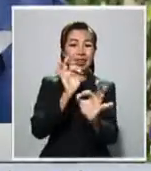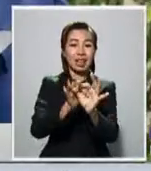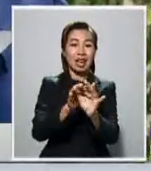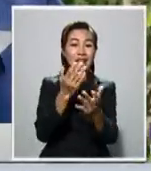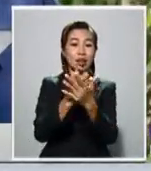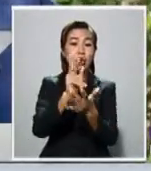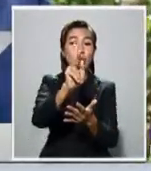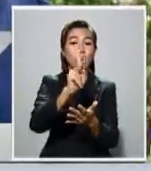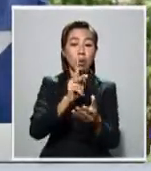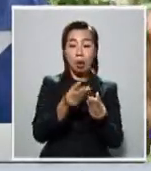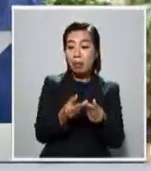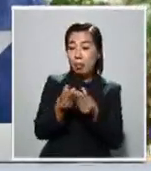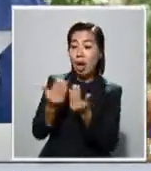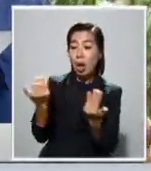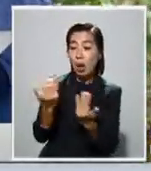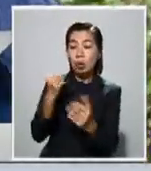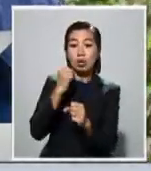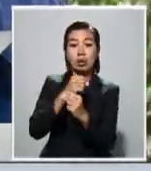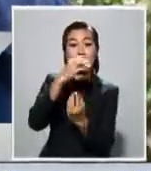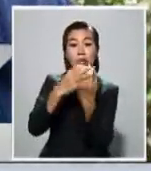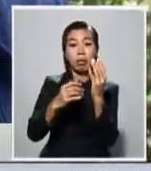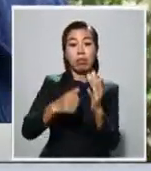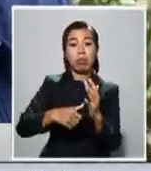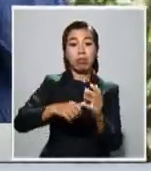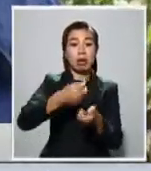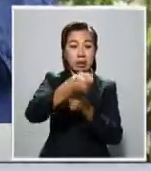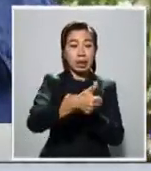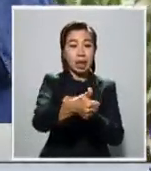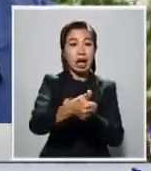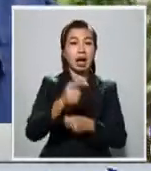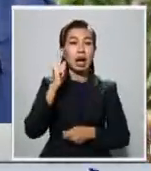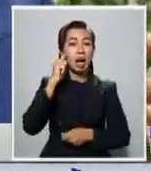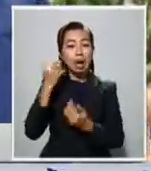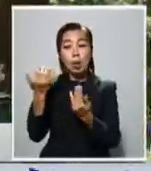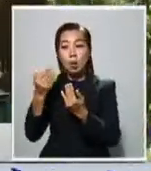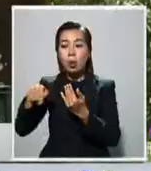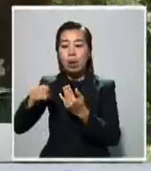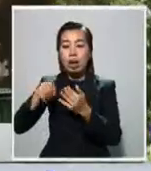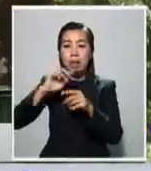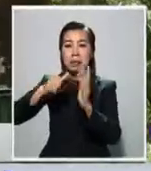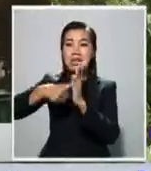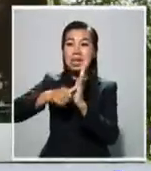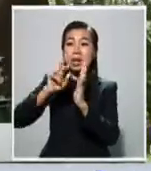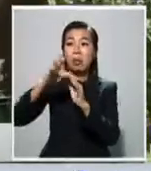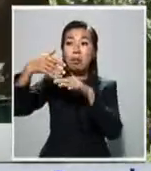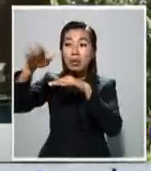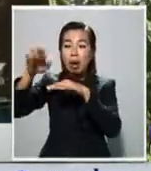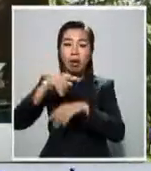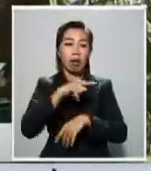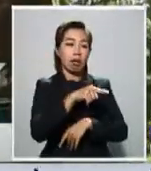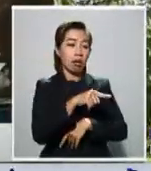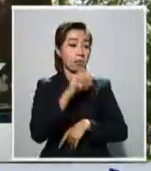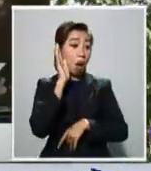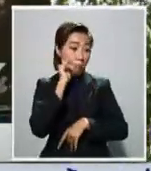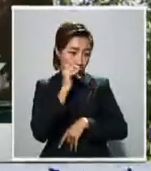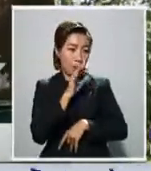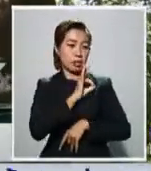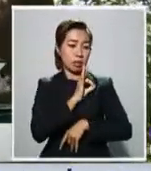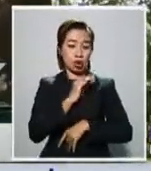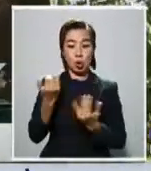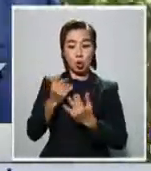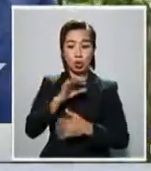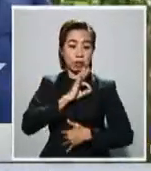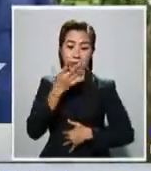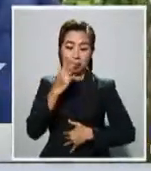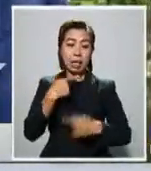อ๋อเพราะว่าลูกเนี่ยเป็นหนี้นอกระบบถือว่าเป็นทายาทของลูกค้าคือกู้ได้เหมือนกันเข้าโคร